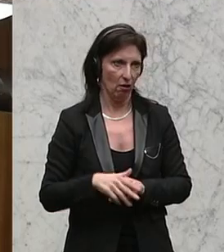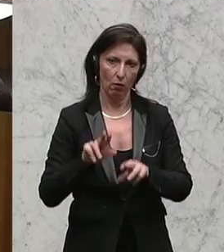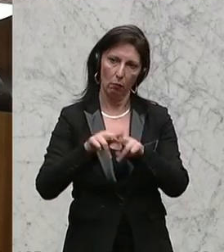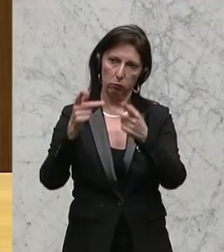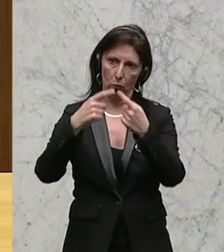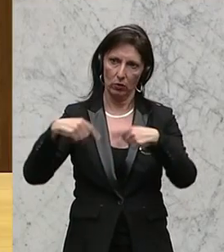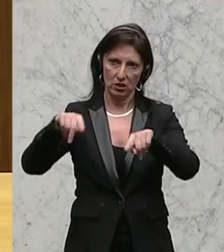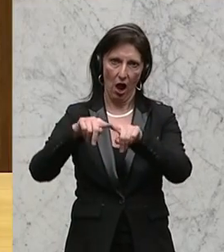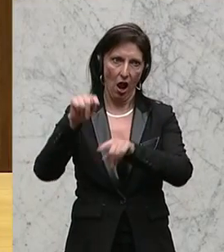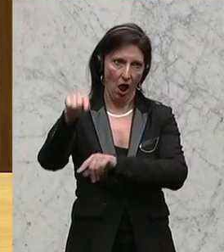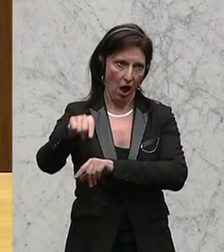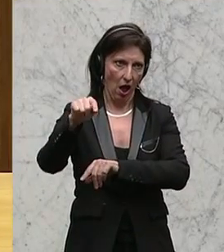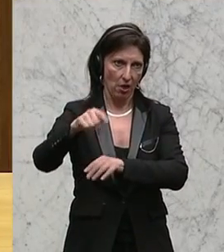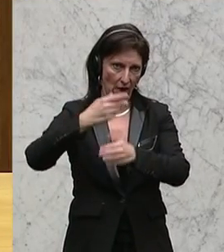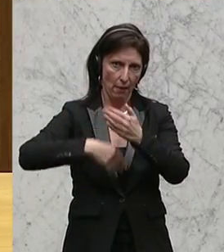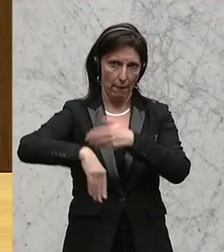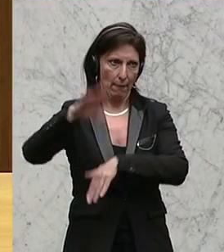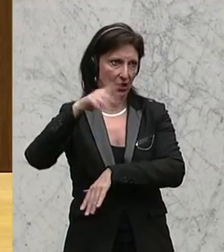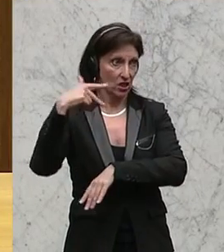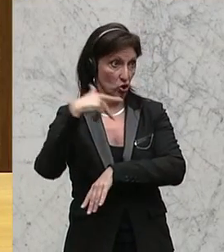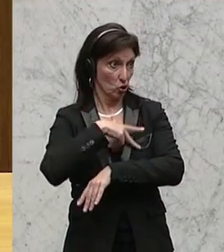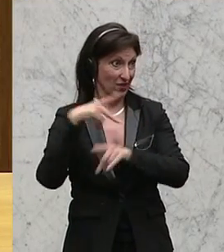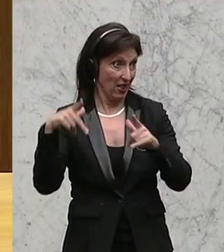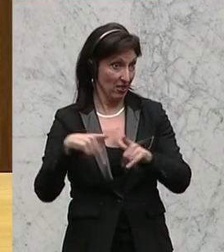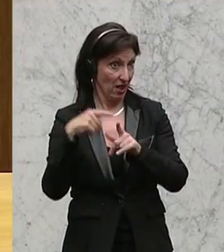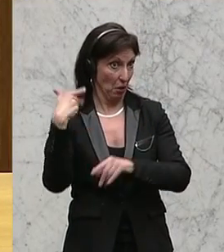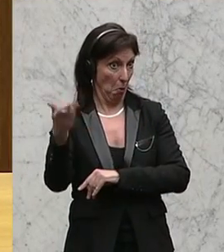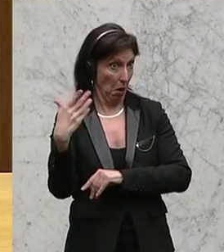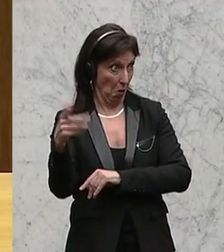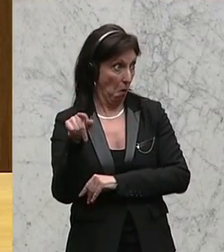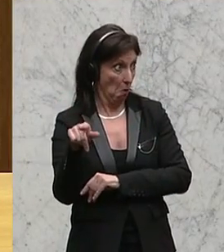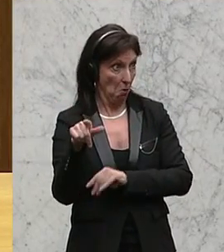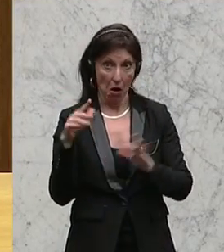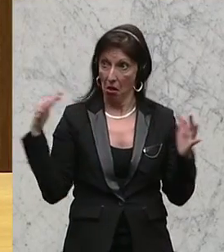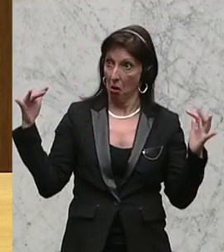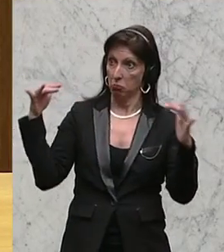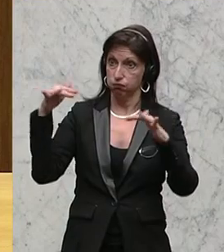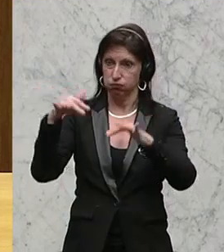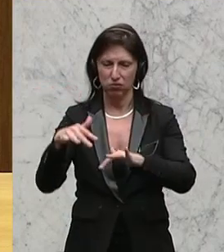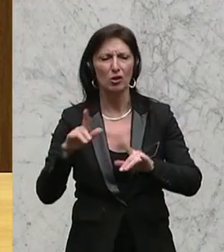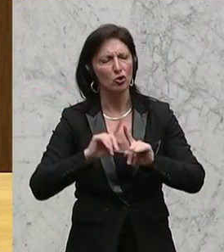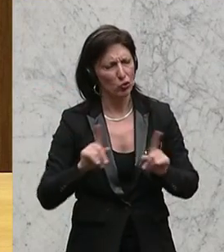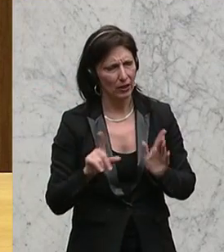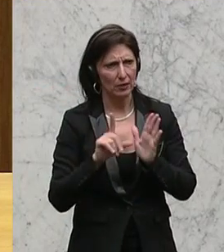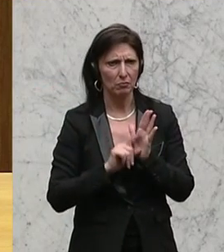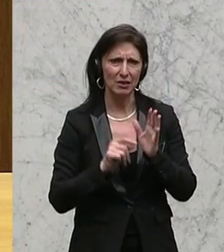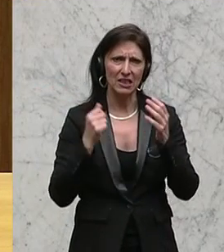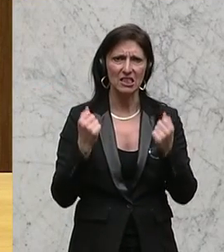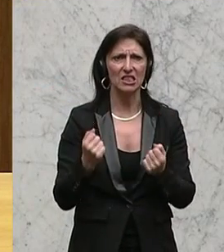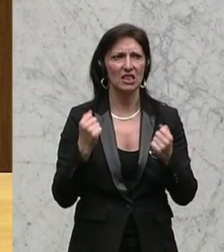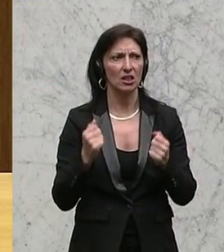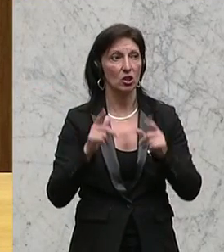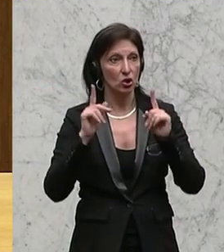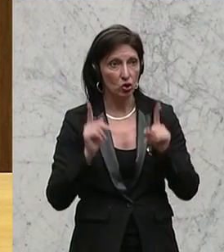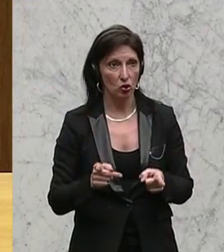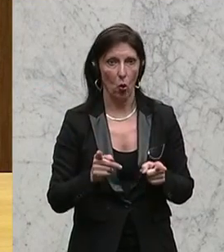wo es am meisten, wo man am meisten Sozialleistungen erhält, dass die Mindestsicherung so gestaffelt ist und so ausgelegt